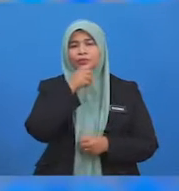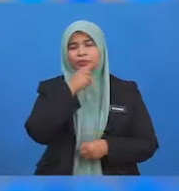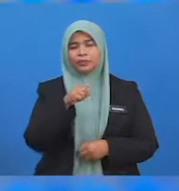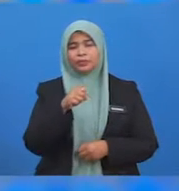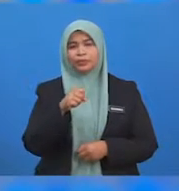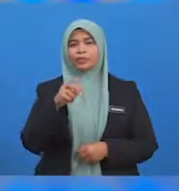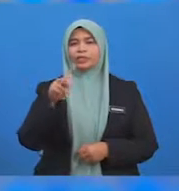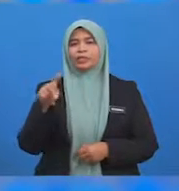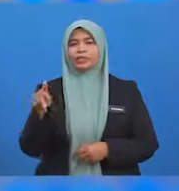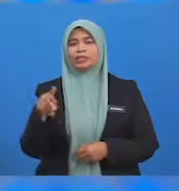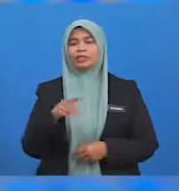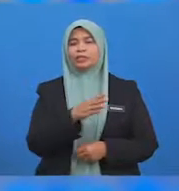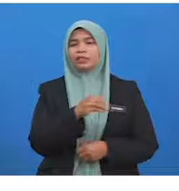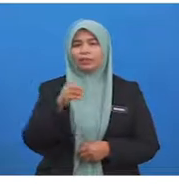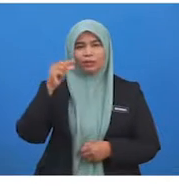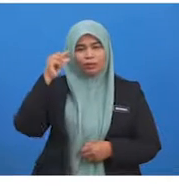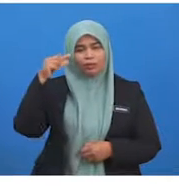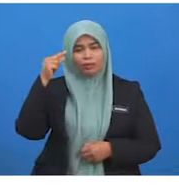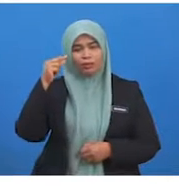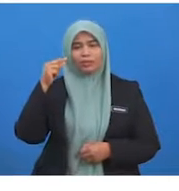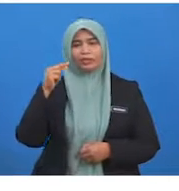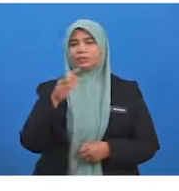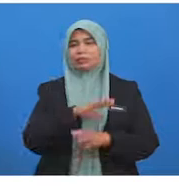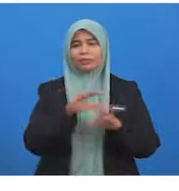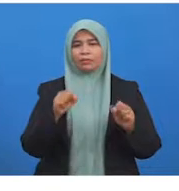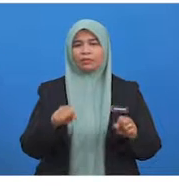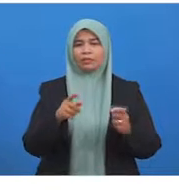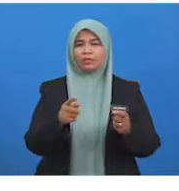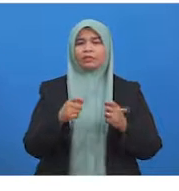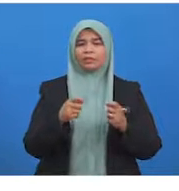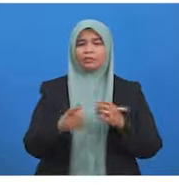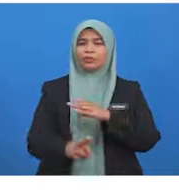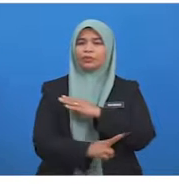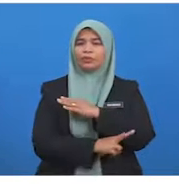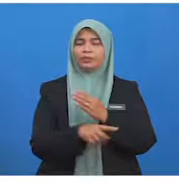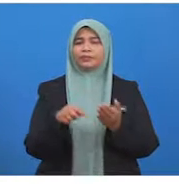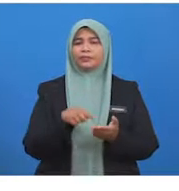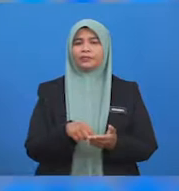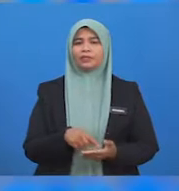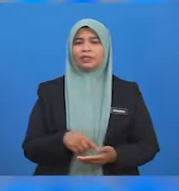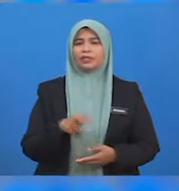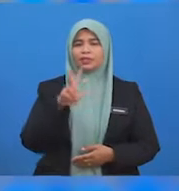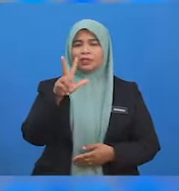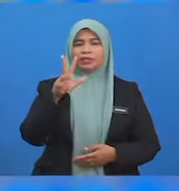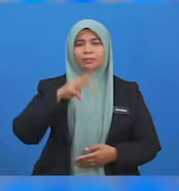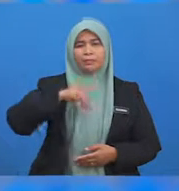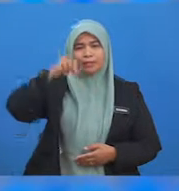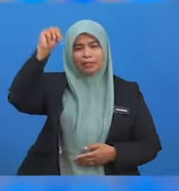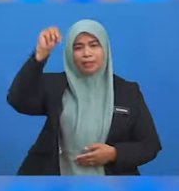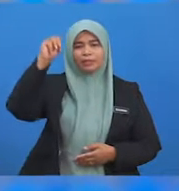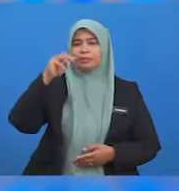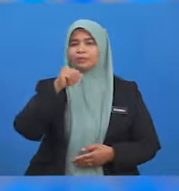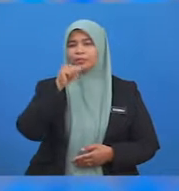hukuman hudud ini. Ketiga, merdeka, bukan hamba. Kalau hamba, dikenakan hukuman